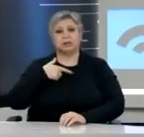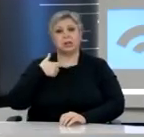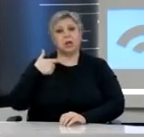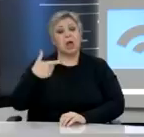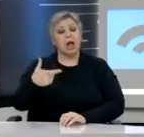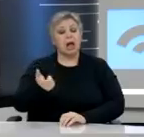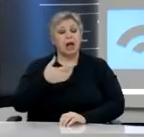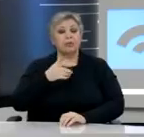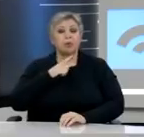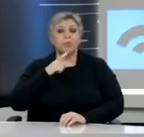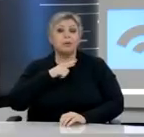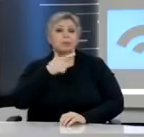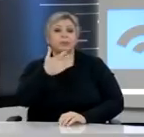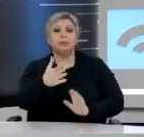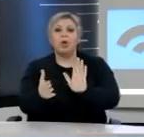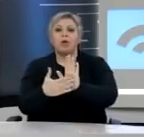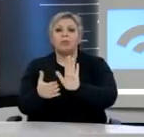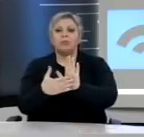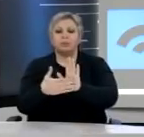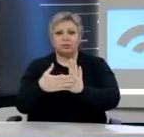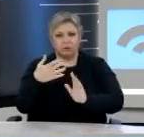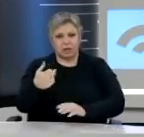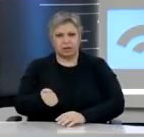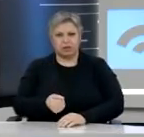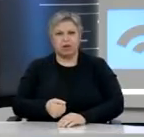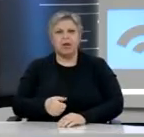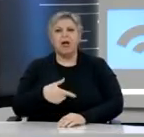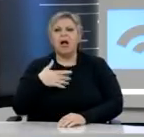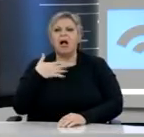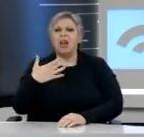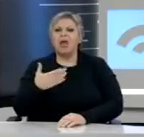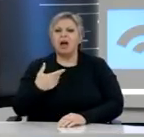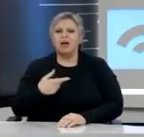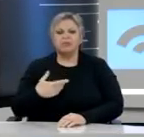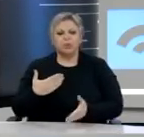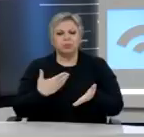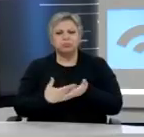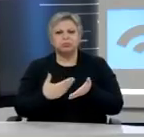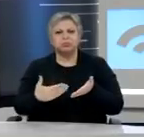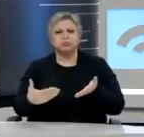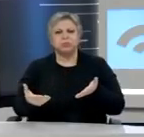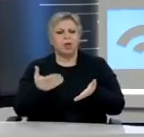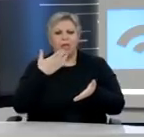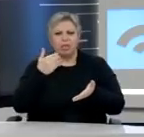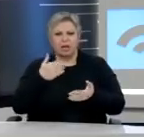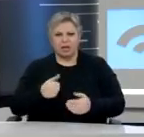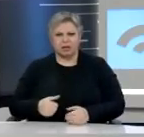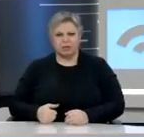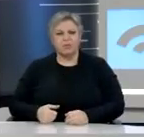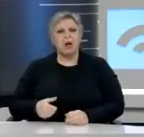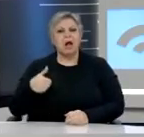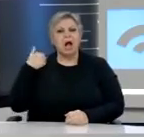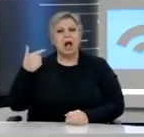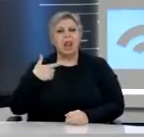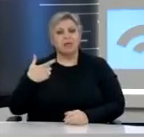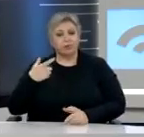χειροκροτήματα, υψώνοντας τους τόνους, αλλά χωρίς επιχειρήματα, είναι μια εικόνα που μπορεί να πείσει. Μια εικόνα που μπορεί να πείσει όχι μόνο τους